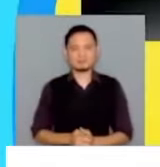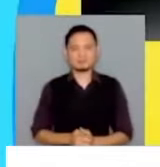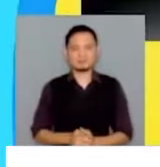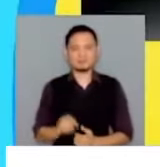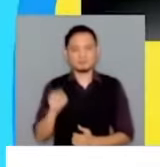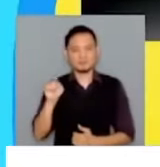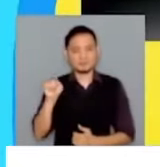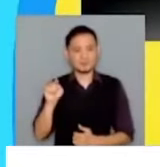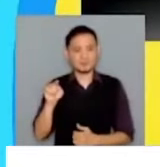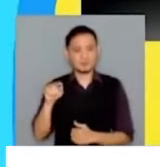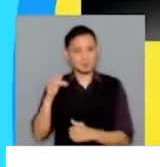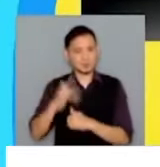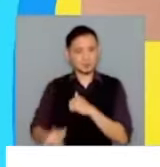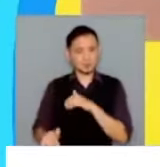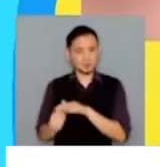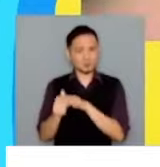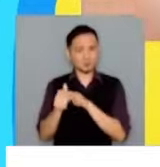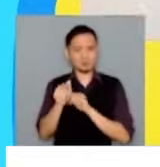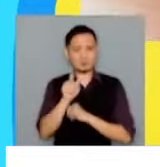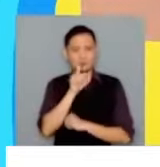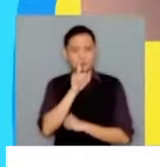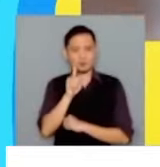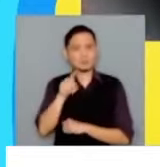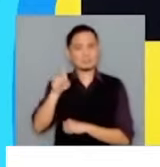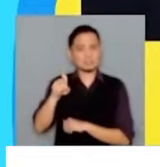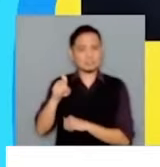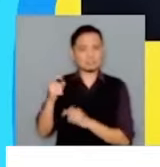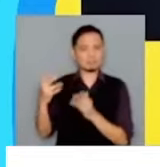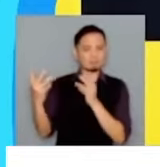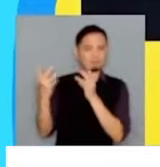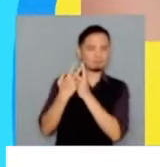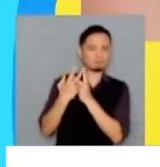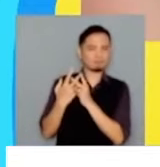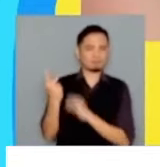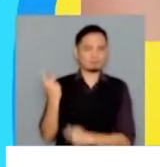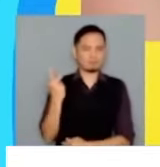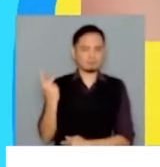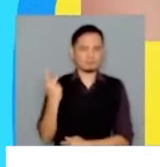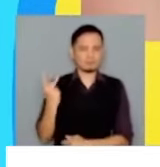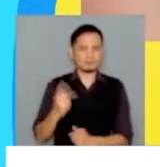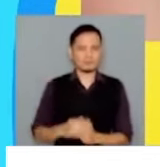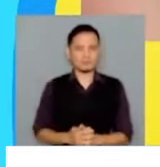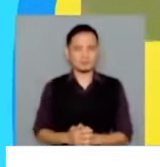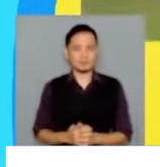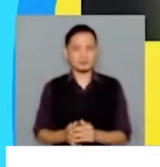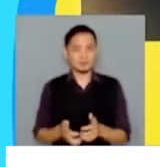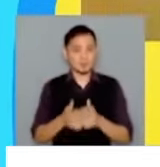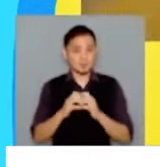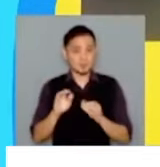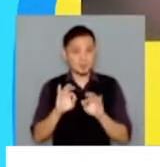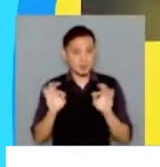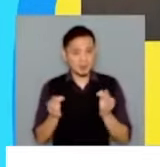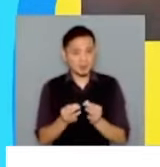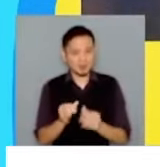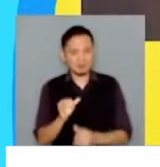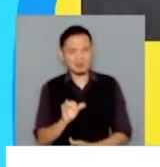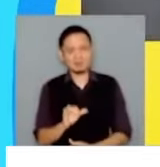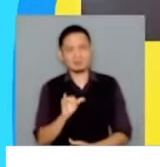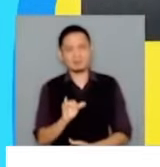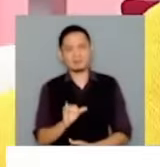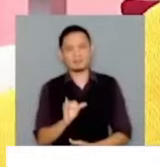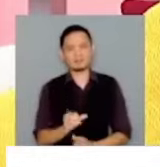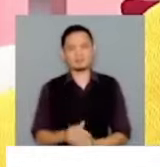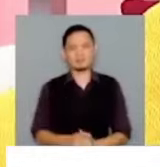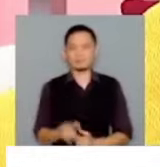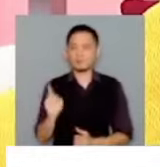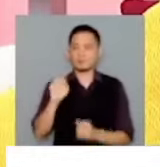feeling ko, kailangan po talaga namin. Buong-buo na yung family talaga. Siyempre, gusto rin namin malaman, anong mensahe nyo sa isa't